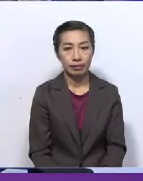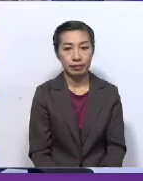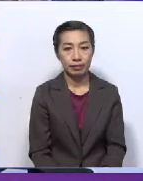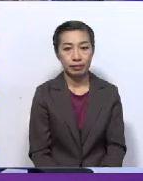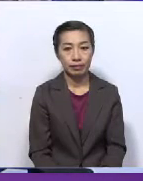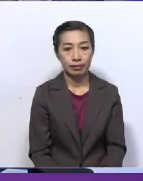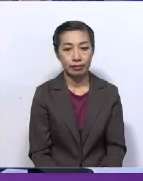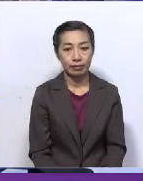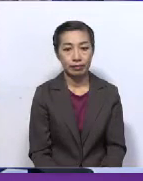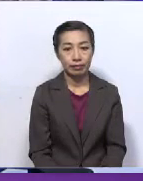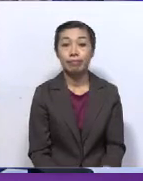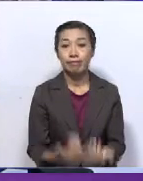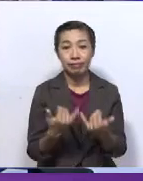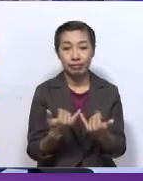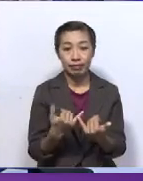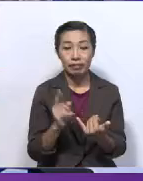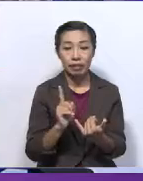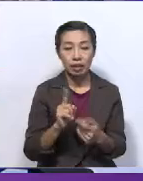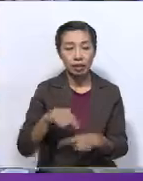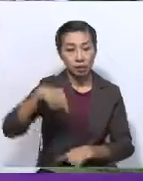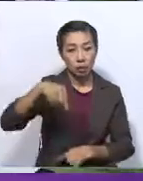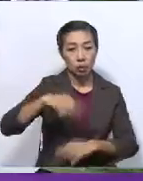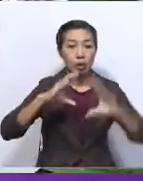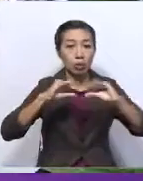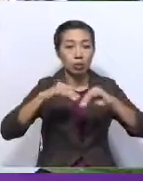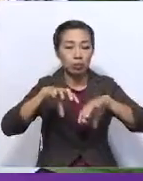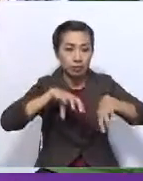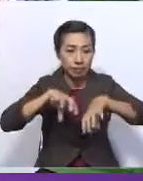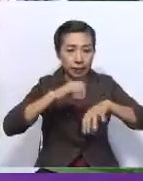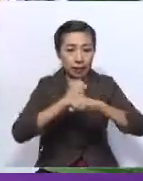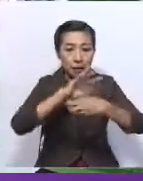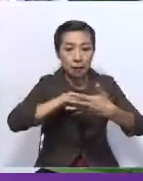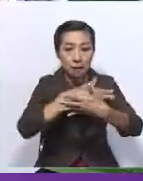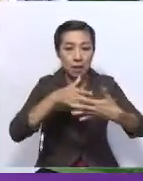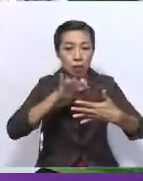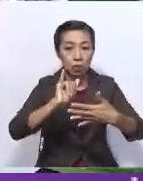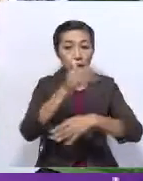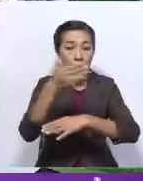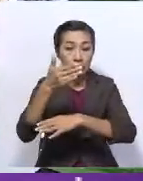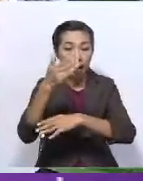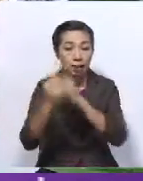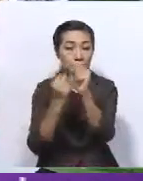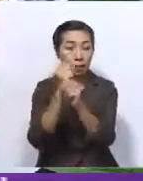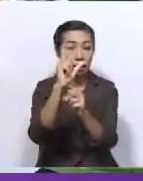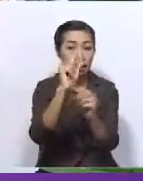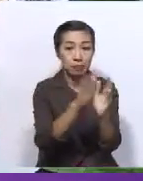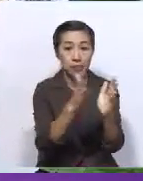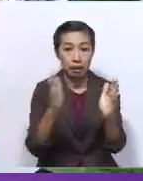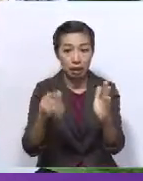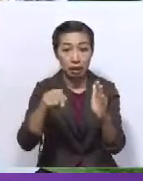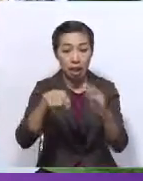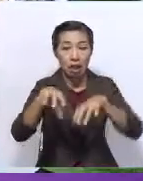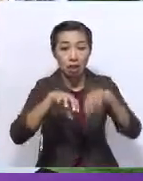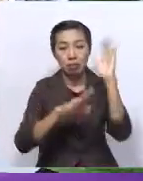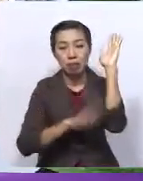ค่ะคุณสกรกฎและคุณศิริลักษ์คะที่ประชุมจัดทำแผนร่างยุทธศาสตร์ชาติ20ปีที่จังหวัดสงขลาถือว่าเป็นเว